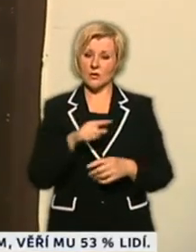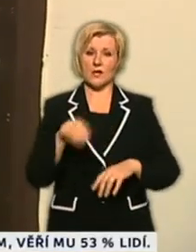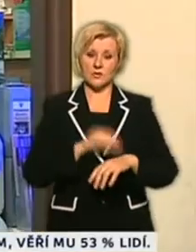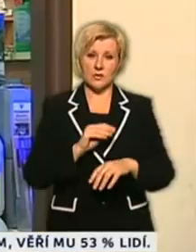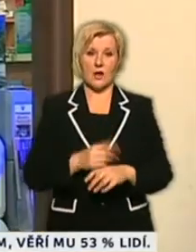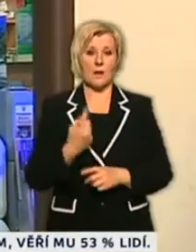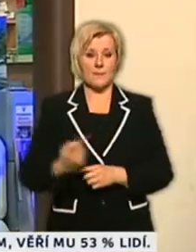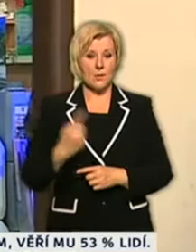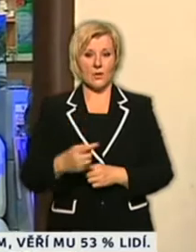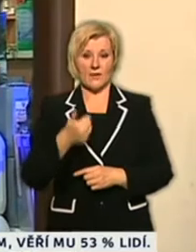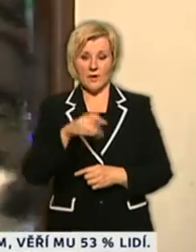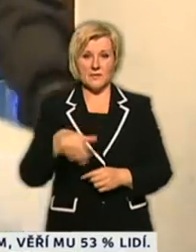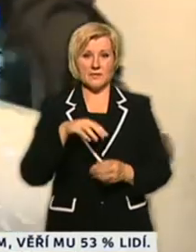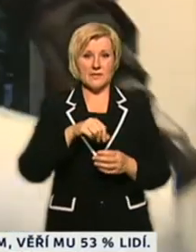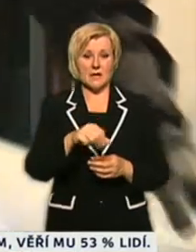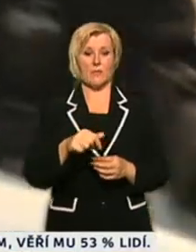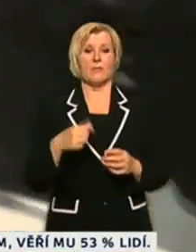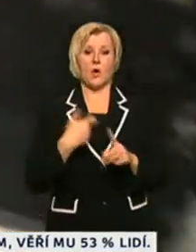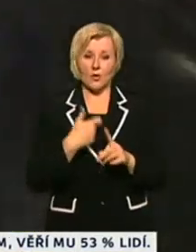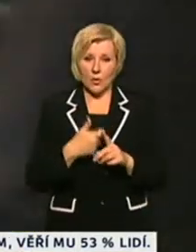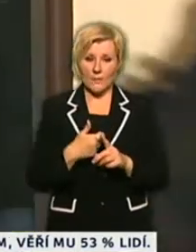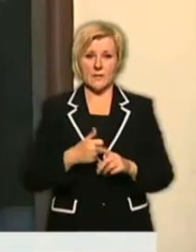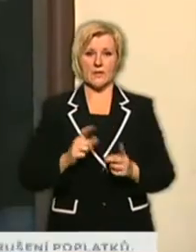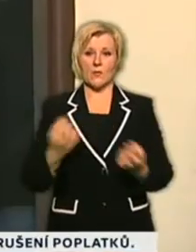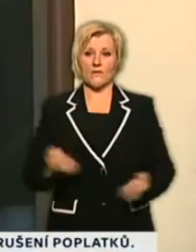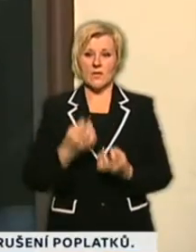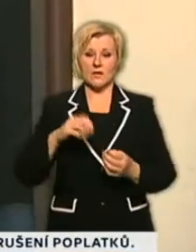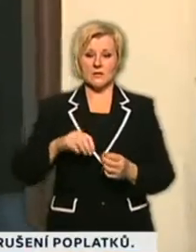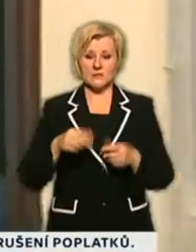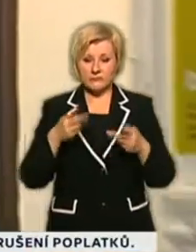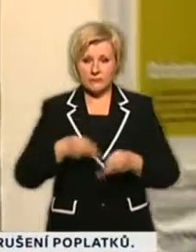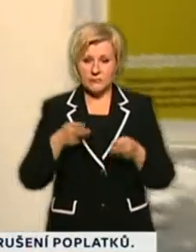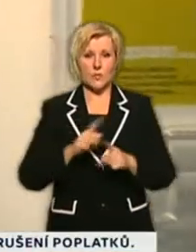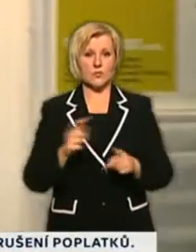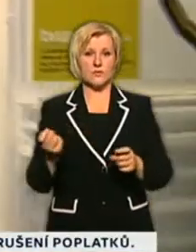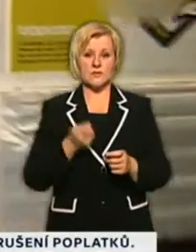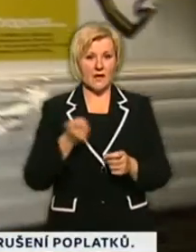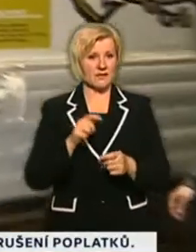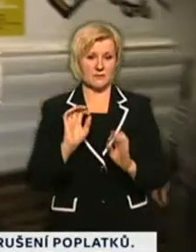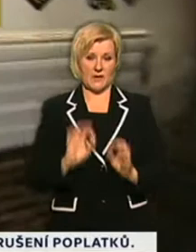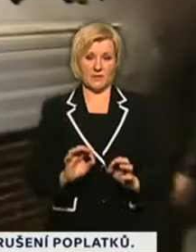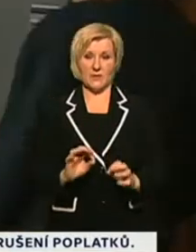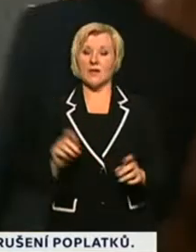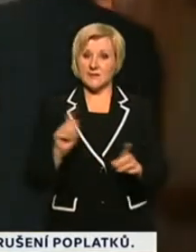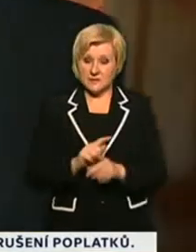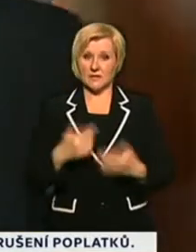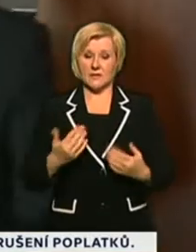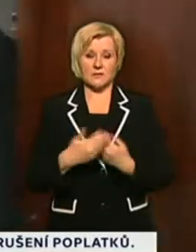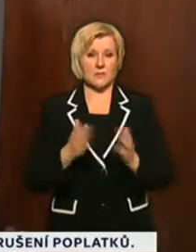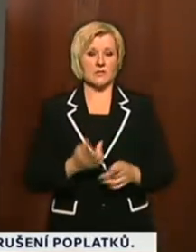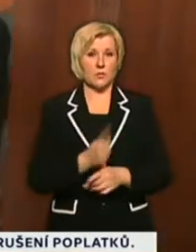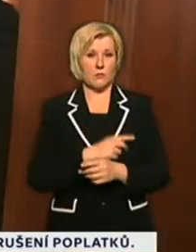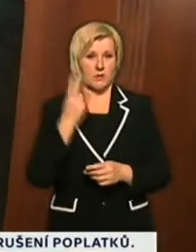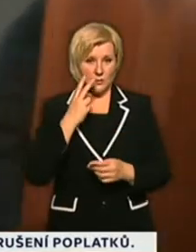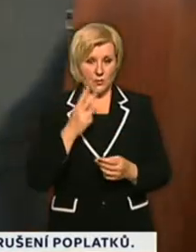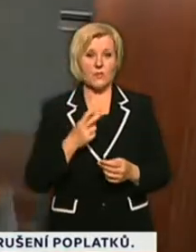že prodávat na jednom místě semena konopí, věci na jejich pěstování a poskytovat k tomu návod je trestné. Stejně to viděl dnes i městský soud v